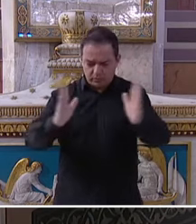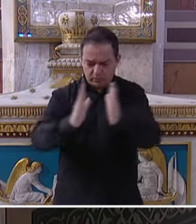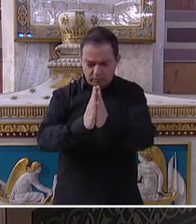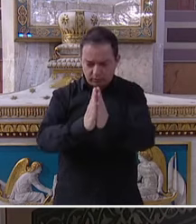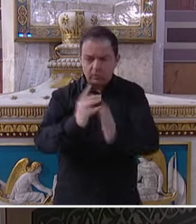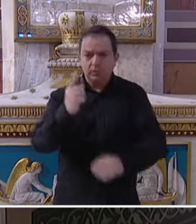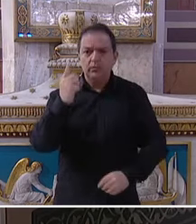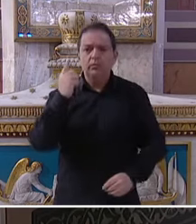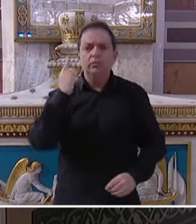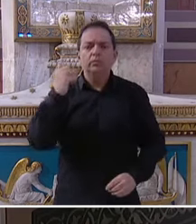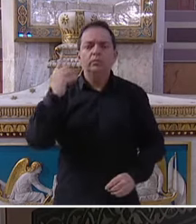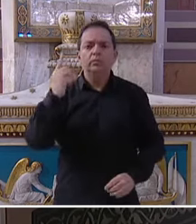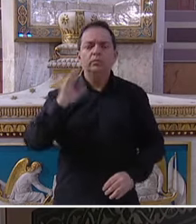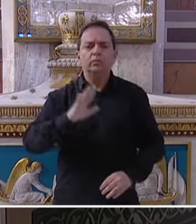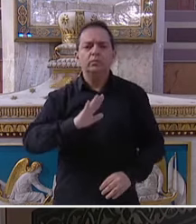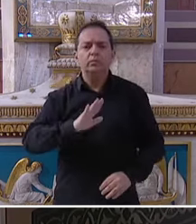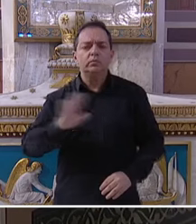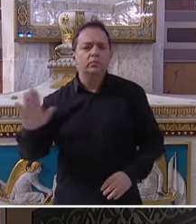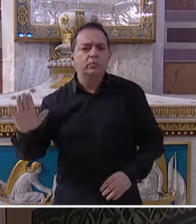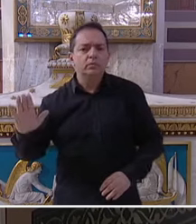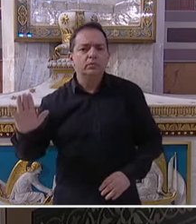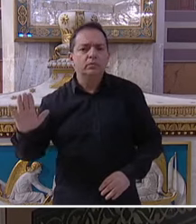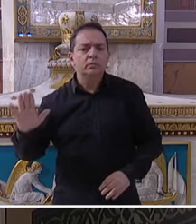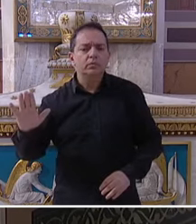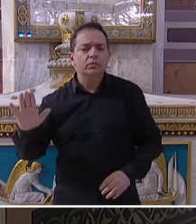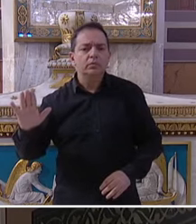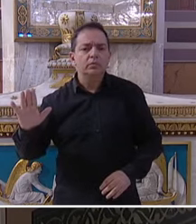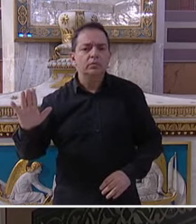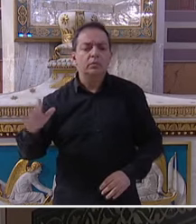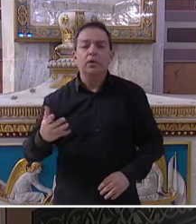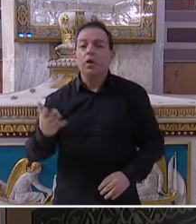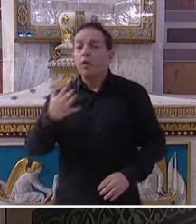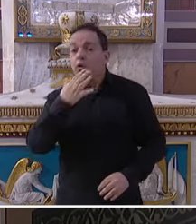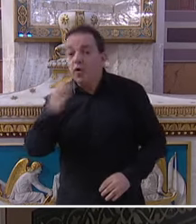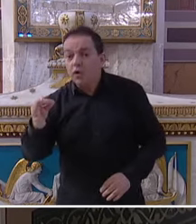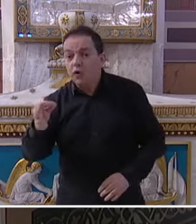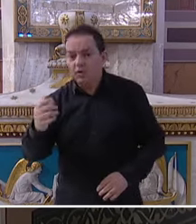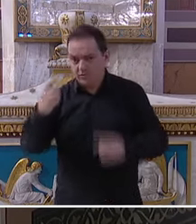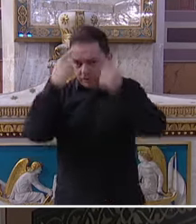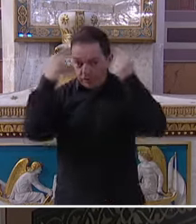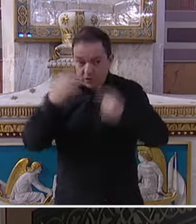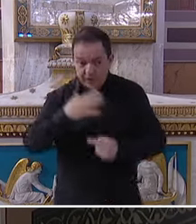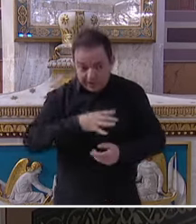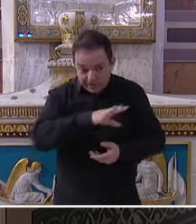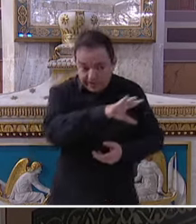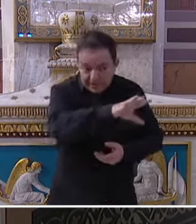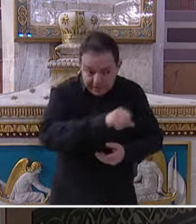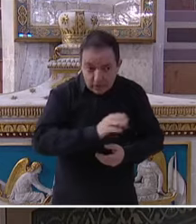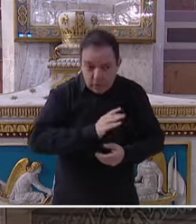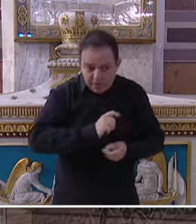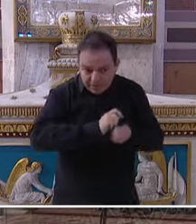να αναδείξει τον άνθρωπο σε Υιόν Θεού κατά